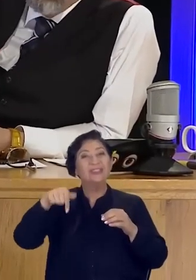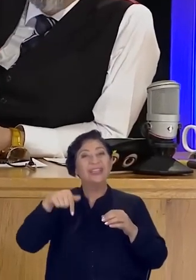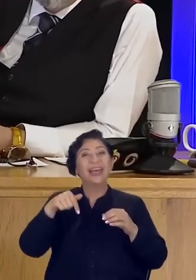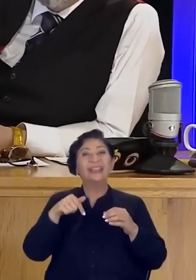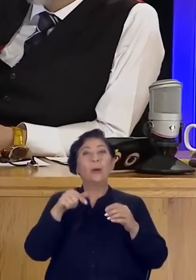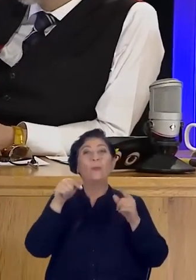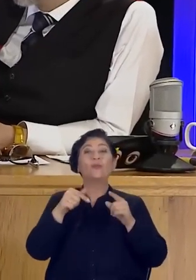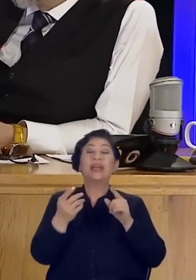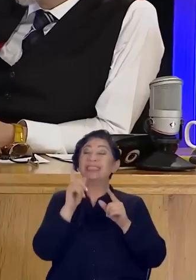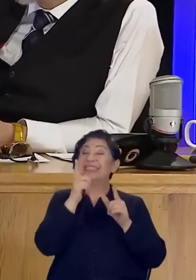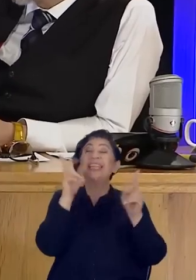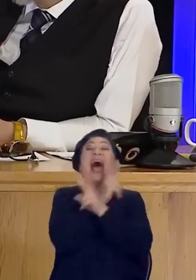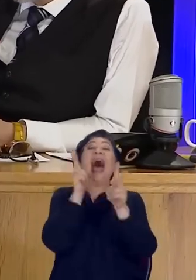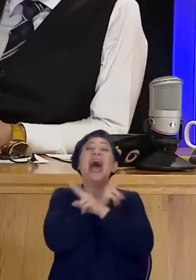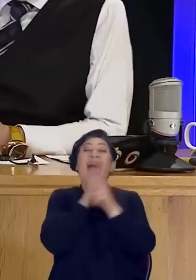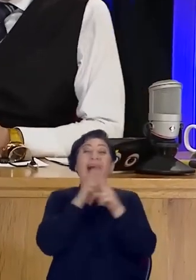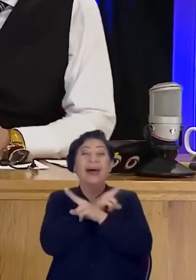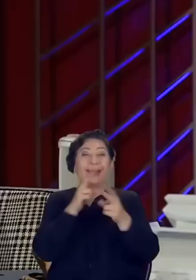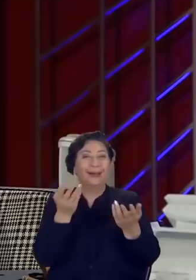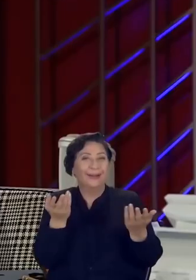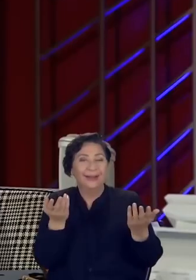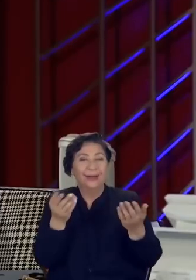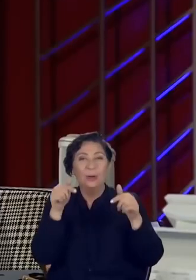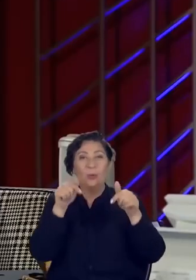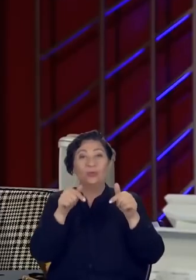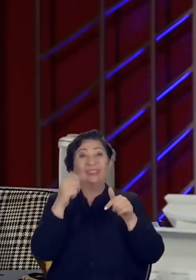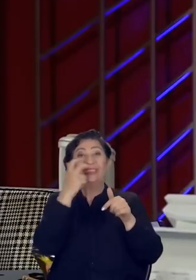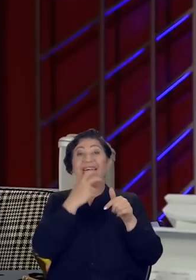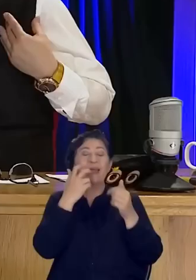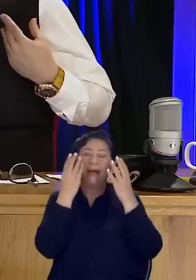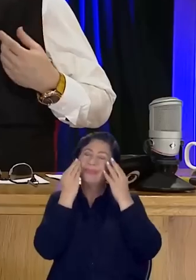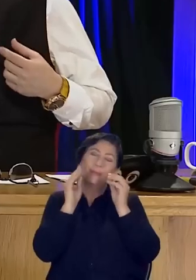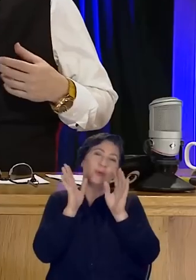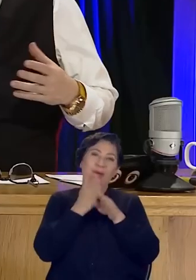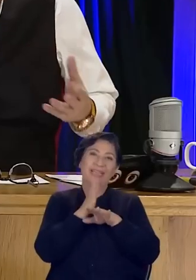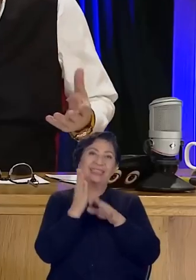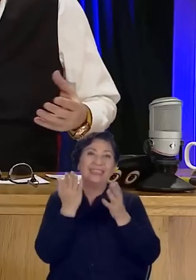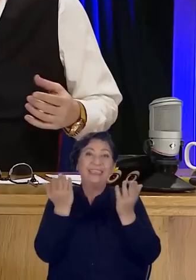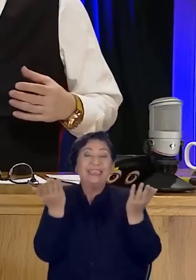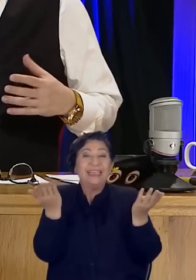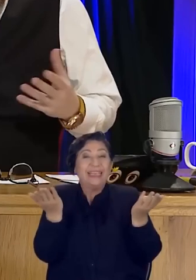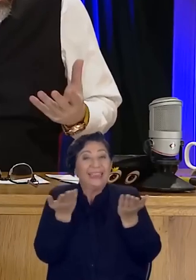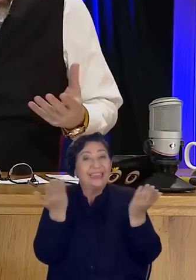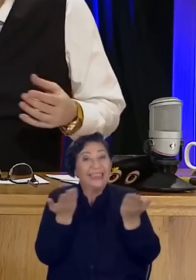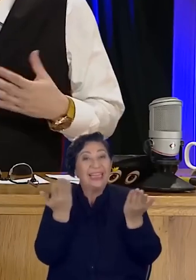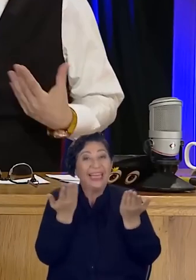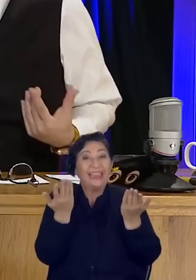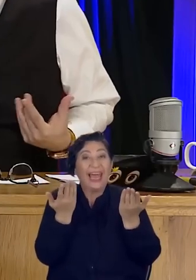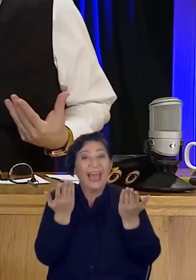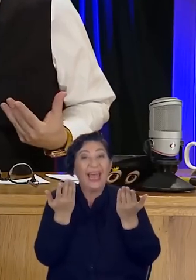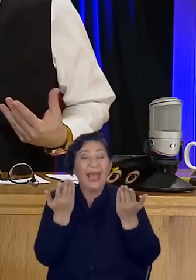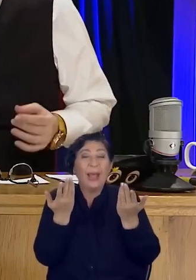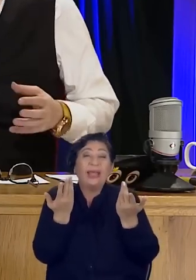aşağıdan buraya doğru kahkaha sesleri falan. Yani bu sanatçıları anlayamıyorum hakikaten. Ne kadar